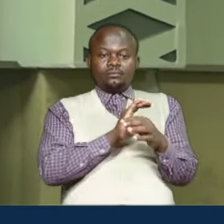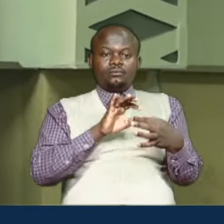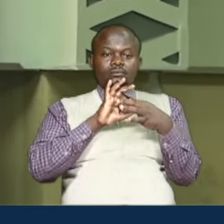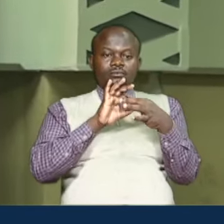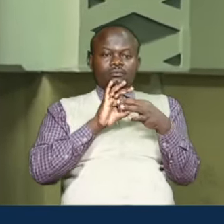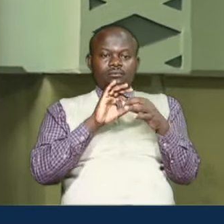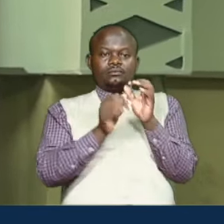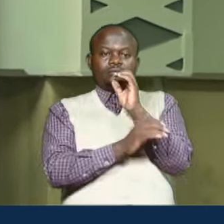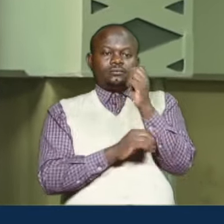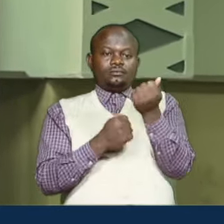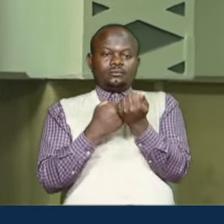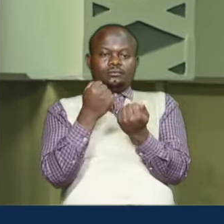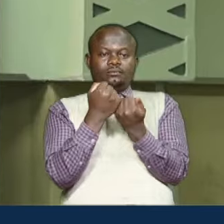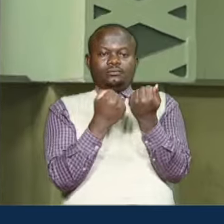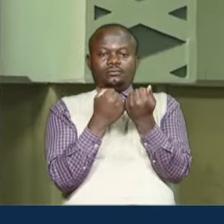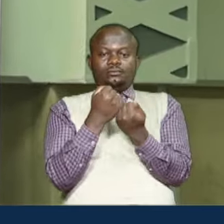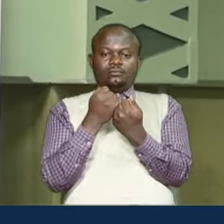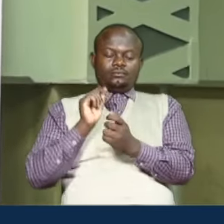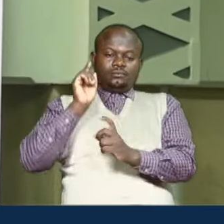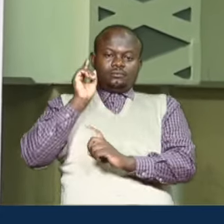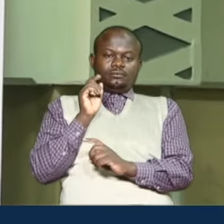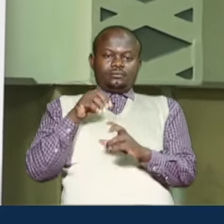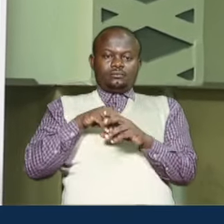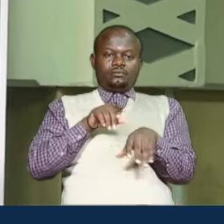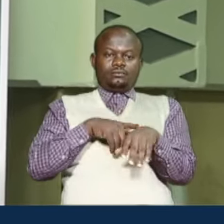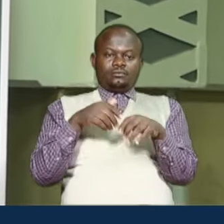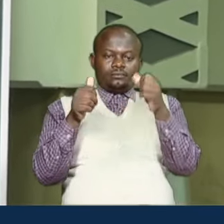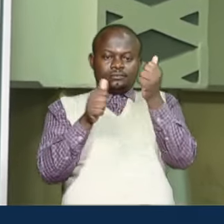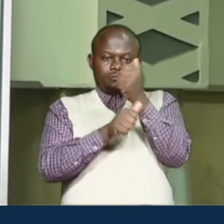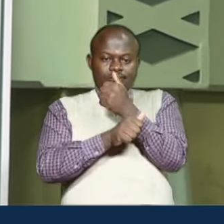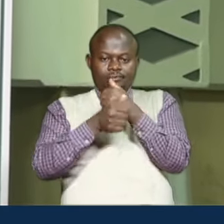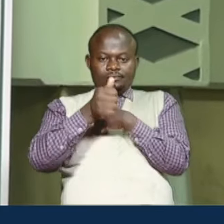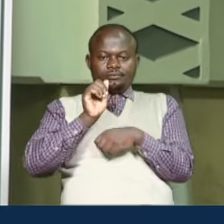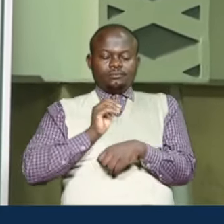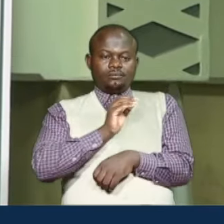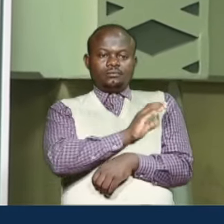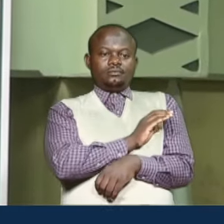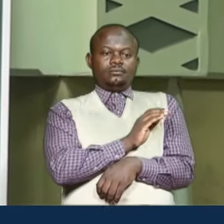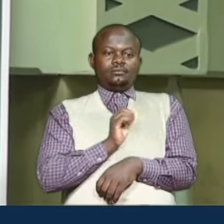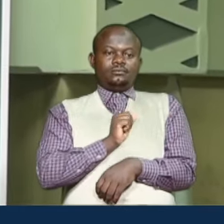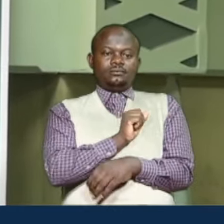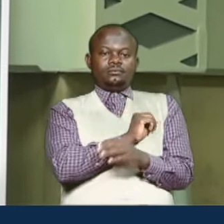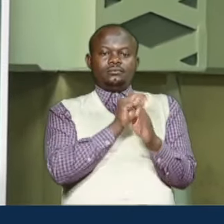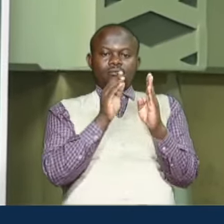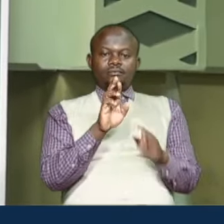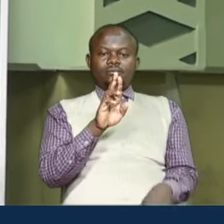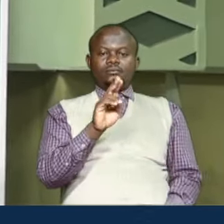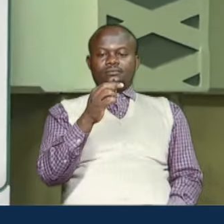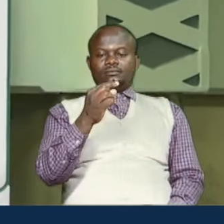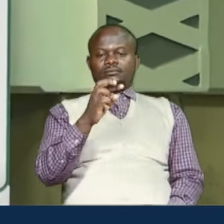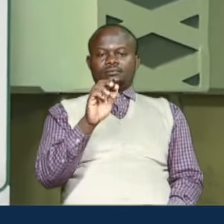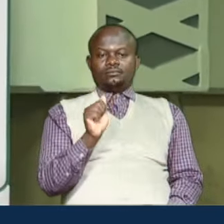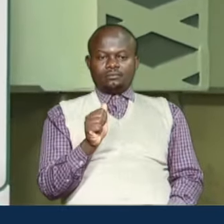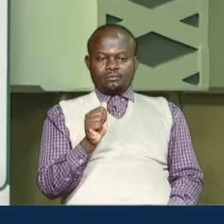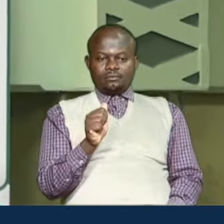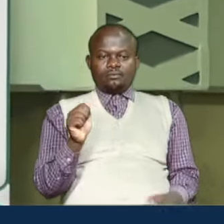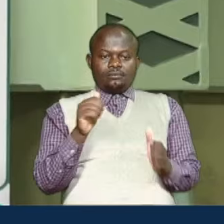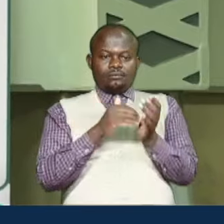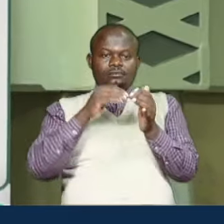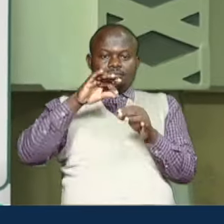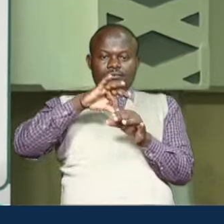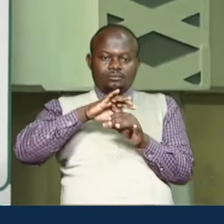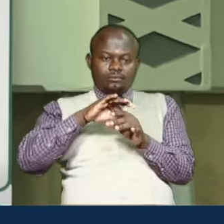n'amahanga, ubutwererane n'umutekano. Mu gihe ku mwanya wa vice perezida w'iyi komisiyo ari senateri Rugira Amandi. Hatowe kandi